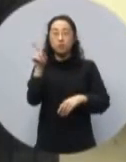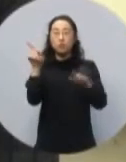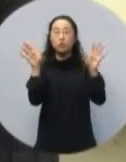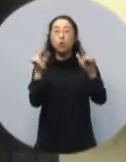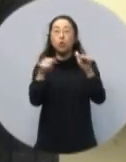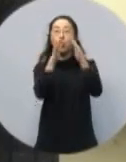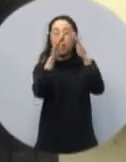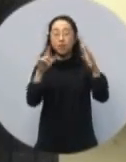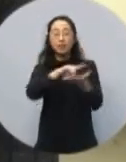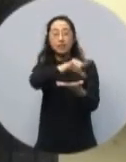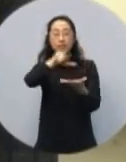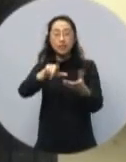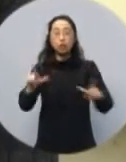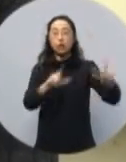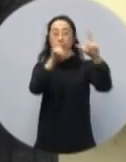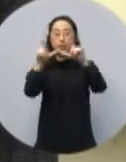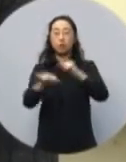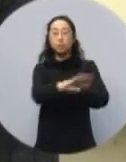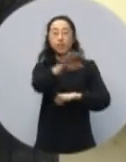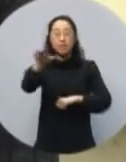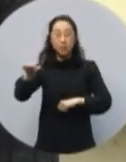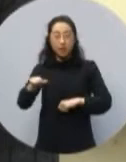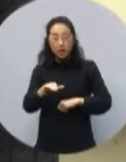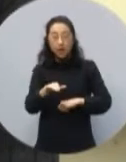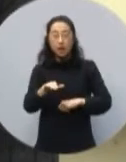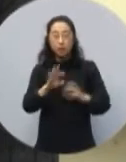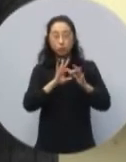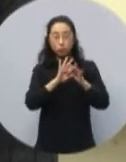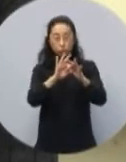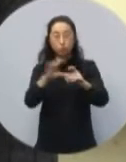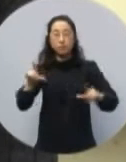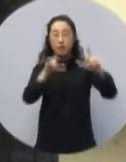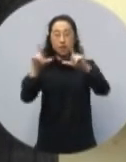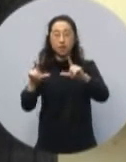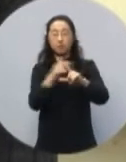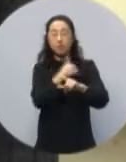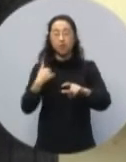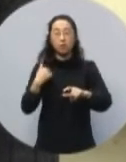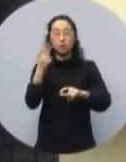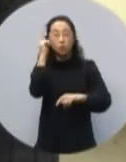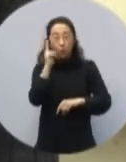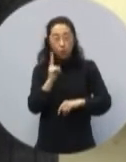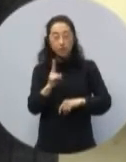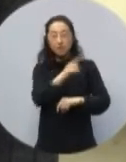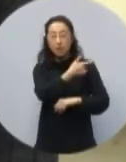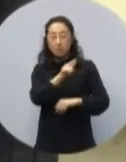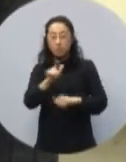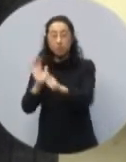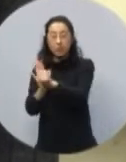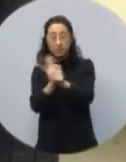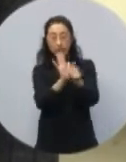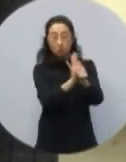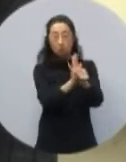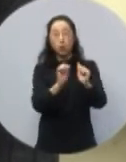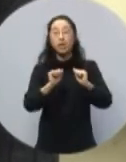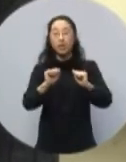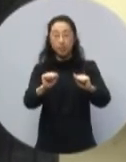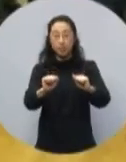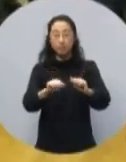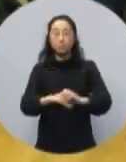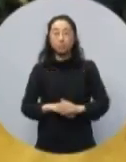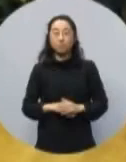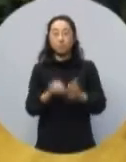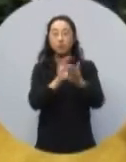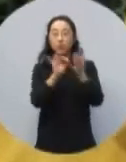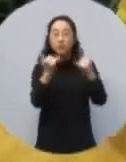は地域で暮らしている皆様がずっと生活をしていけるようにさまざまな支援を行っています。